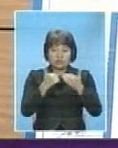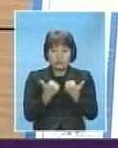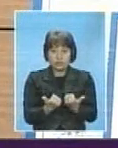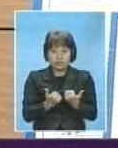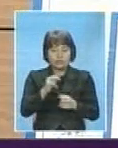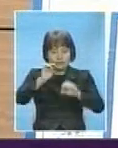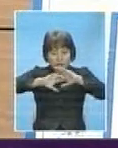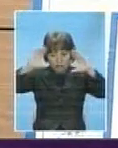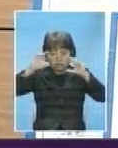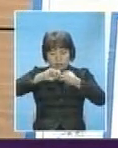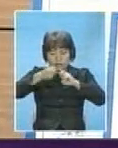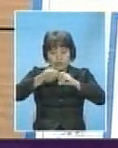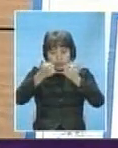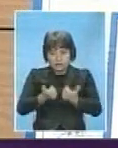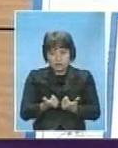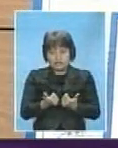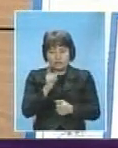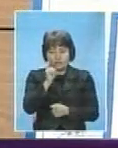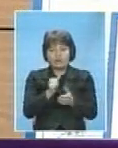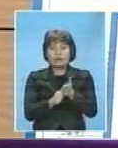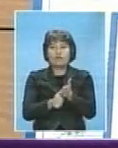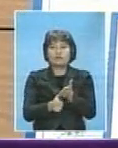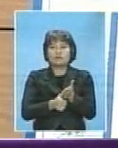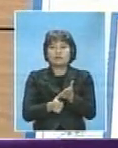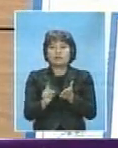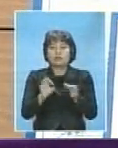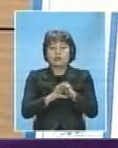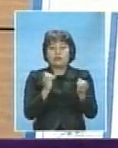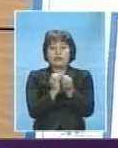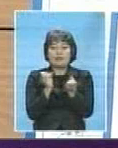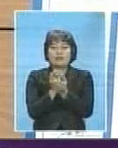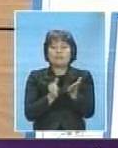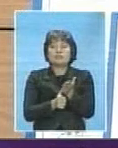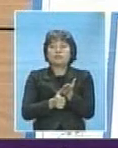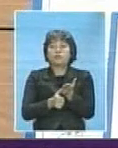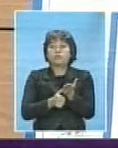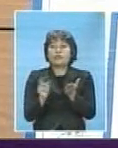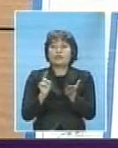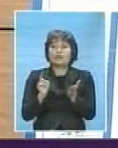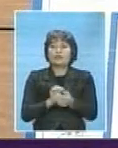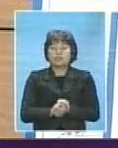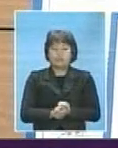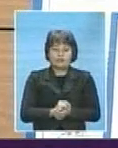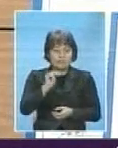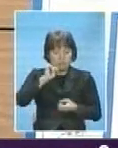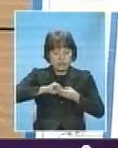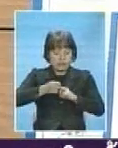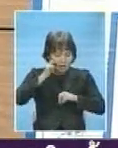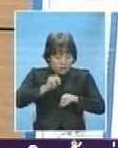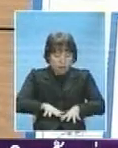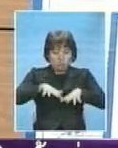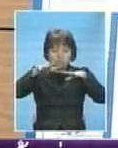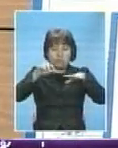ก็คือการแก้ไขผลกระทบที่มีส่วนที่เกิดขึ้นจากมหาอุทกภัยโดยธรรมชา